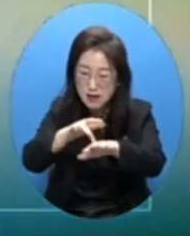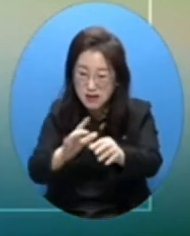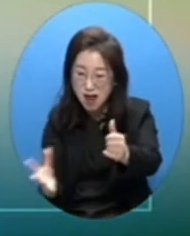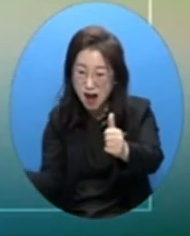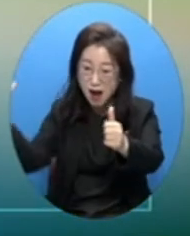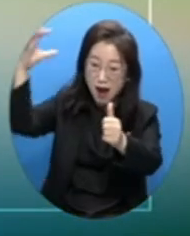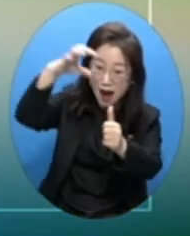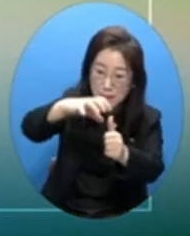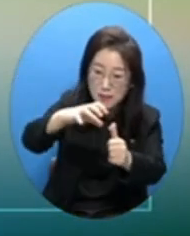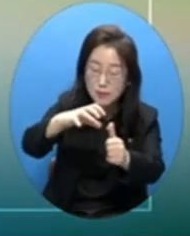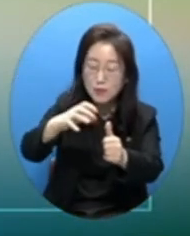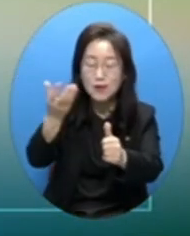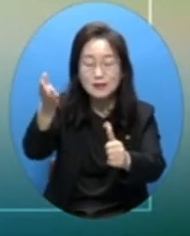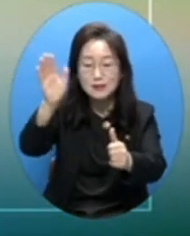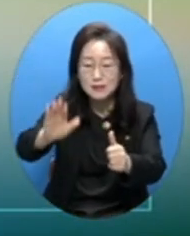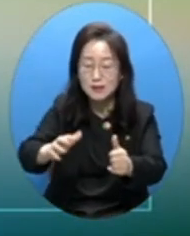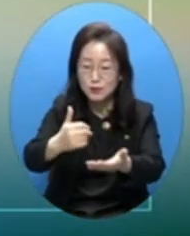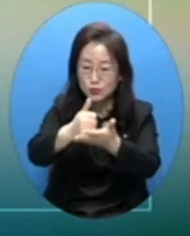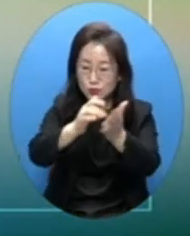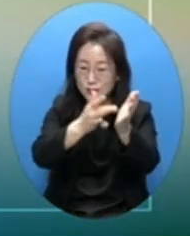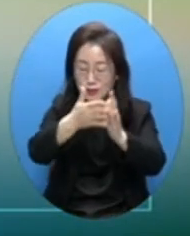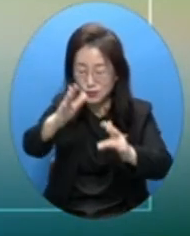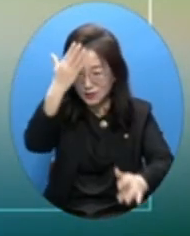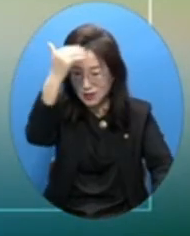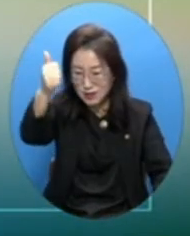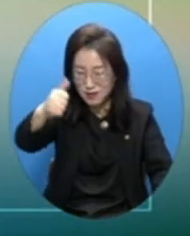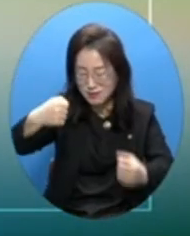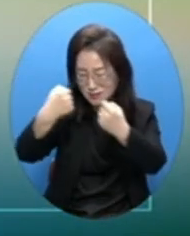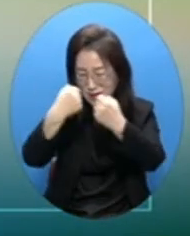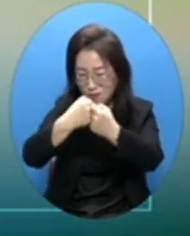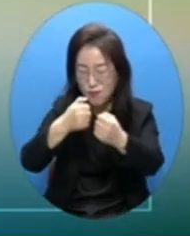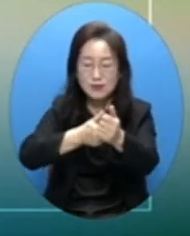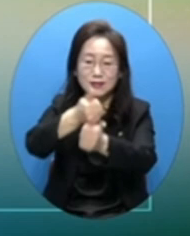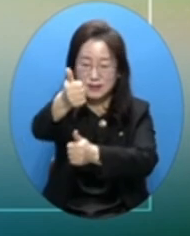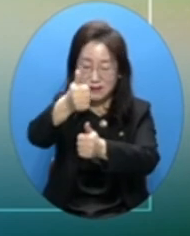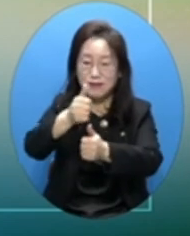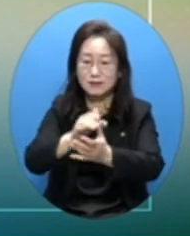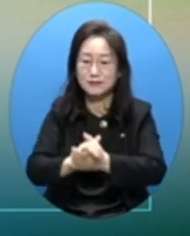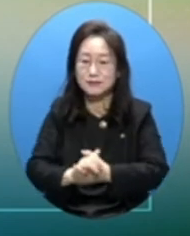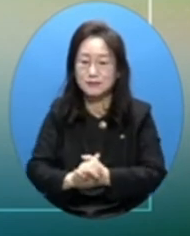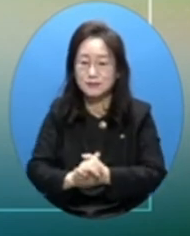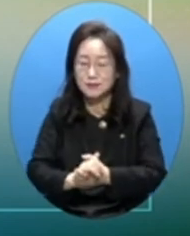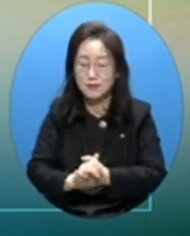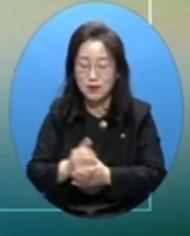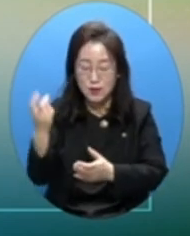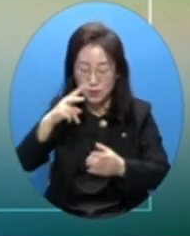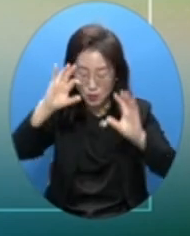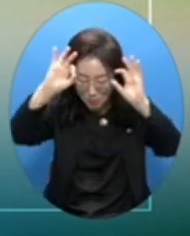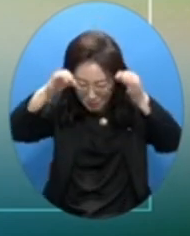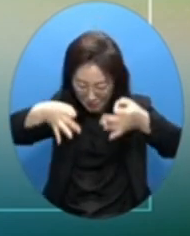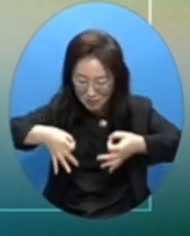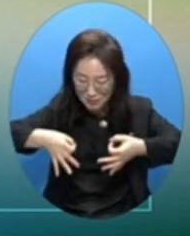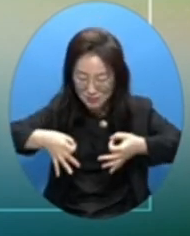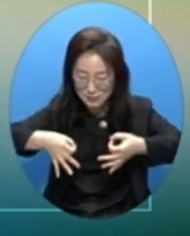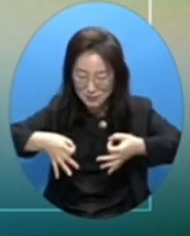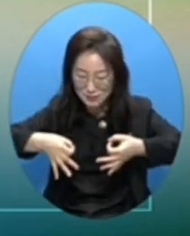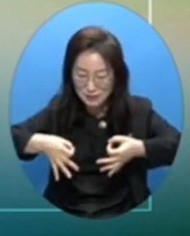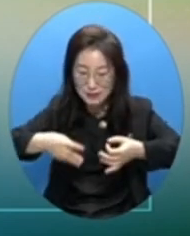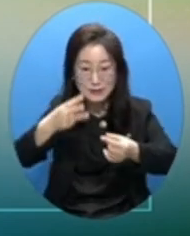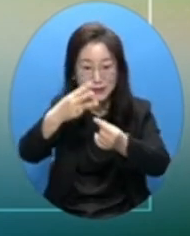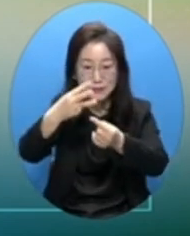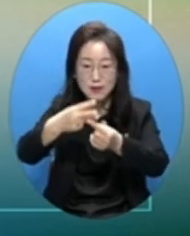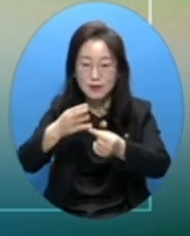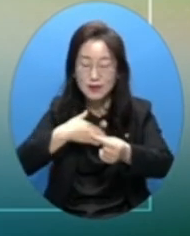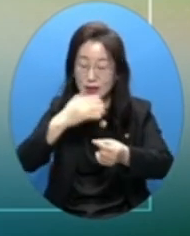달려와도 주 예수는 우리의 대장되니 끝내 싸워서 이기리라. 그리고 자기 자신을 내려다보았습니다. 3절입니다.